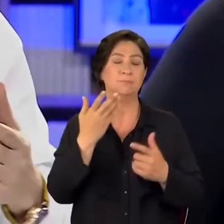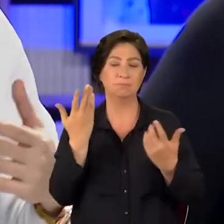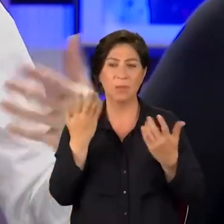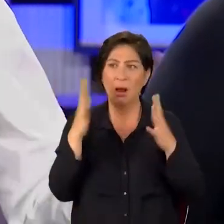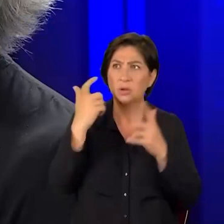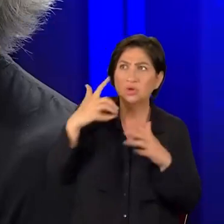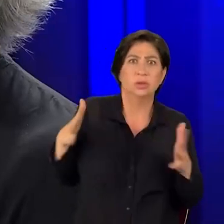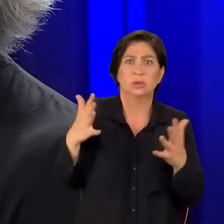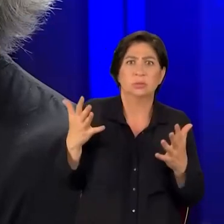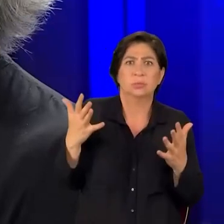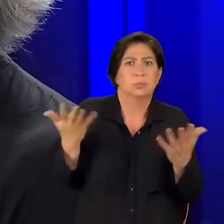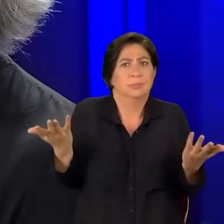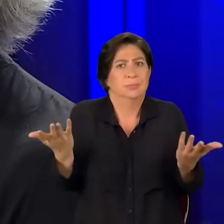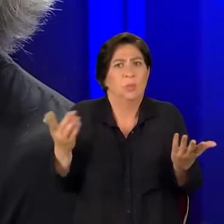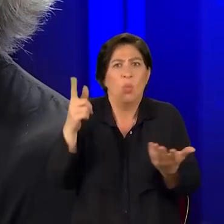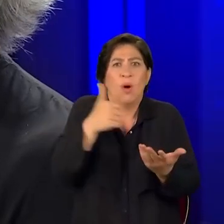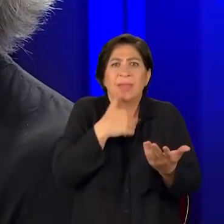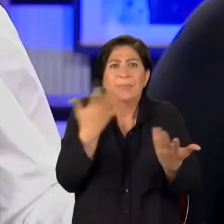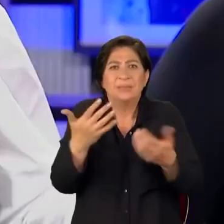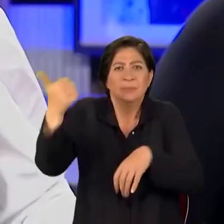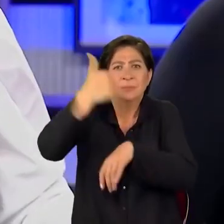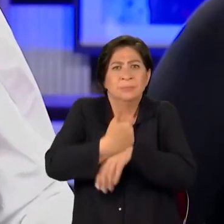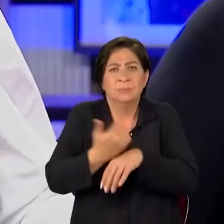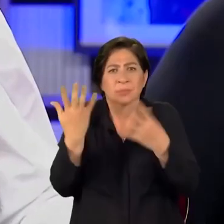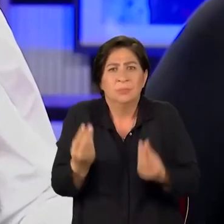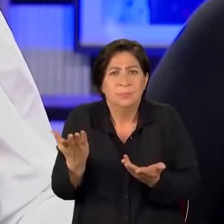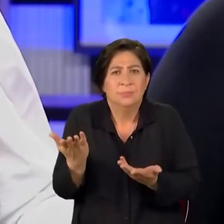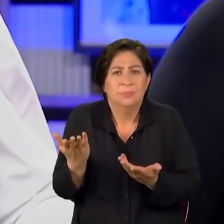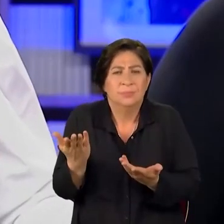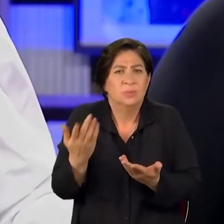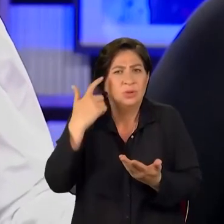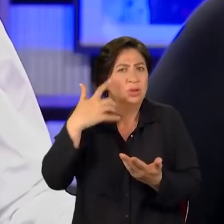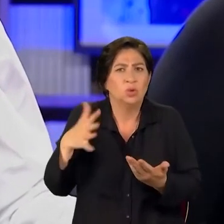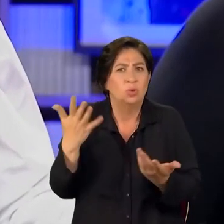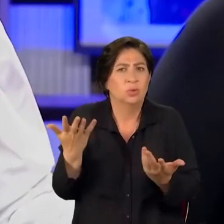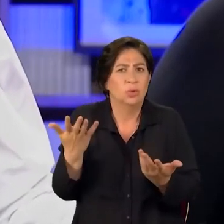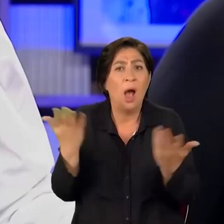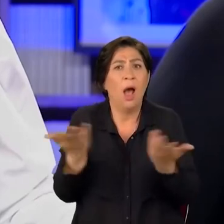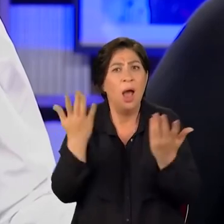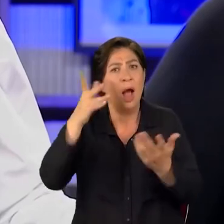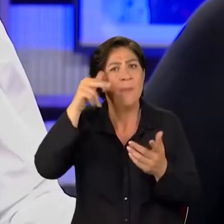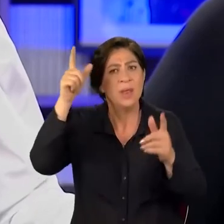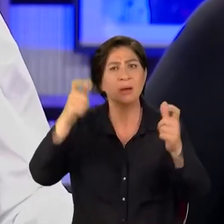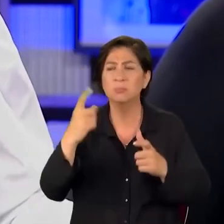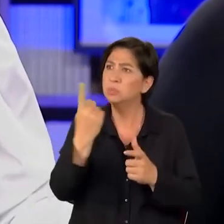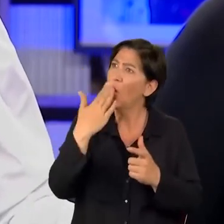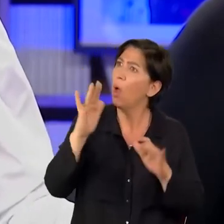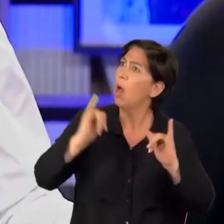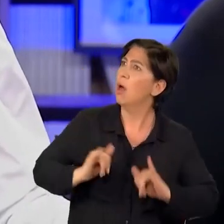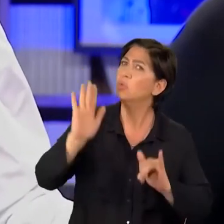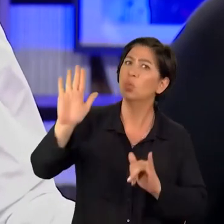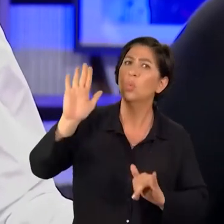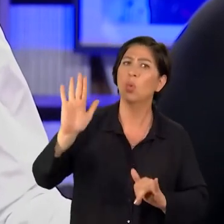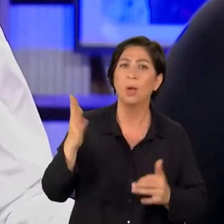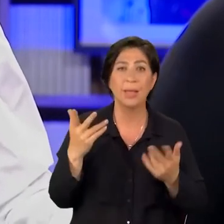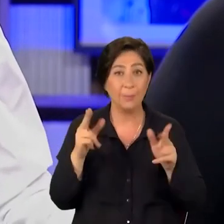entelektüeller hala şaşkınlık içindeler. Yani bu adam hani nasıl burada durabiliyor hala ve nasıl bu adama bir